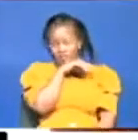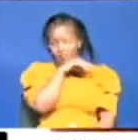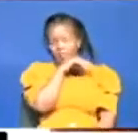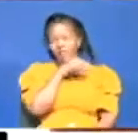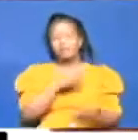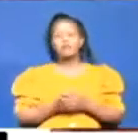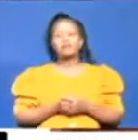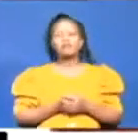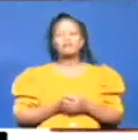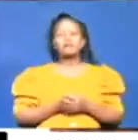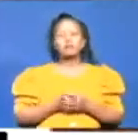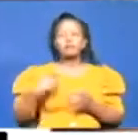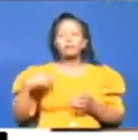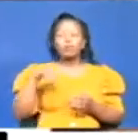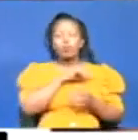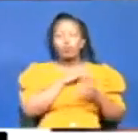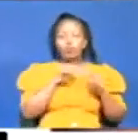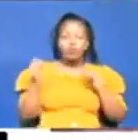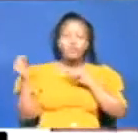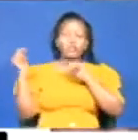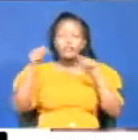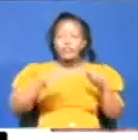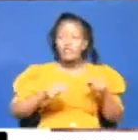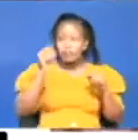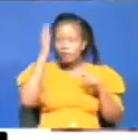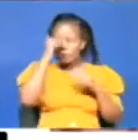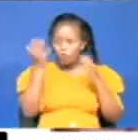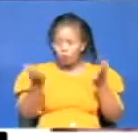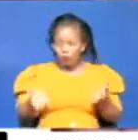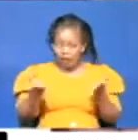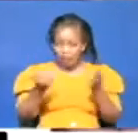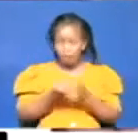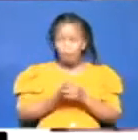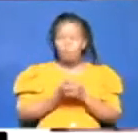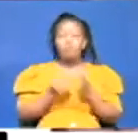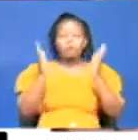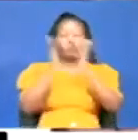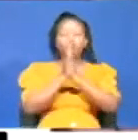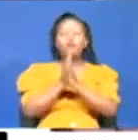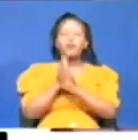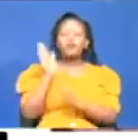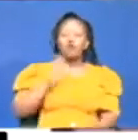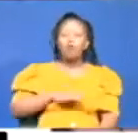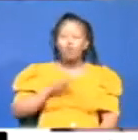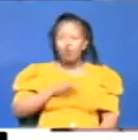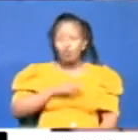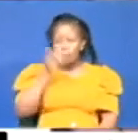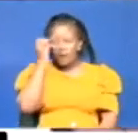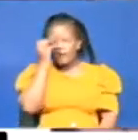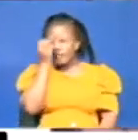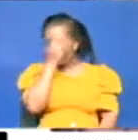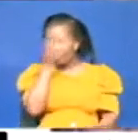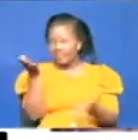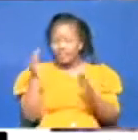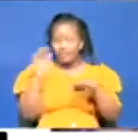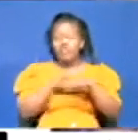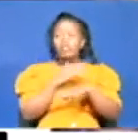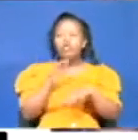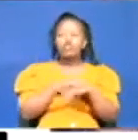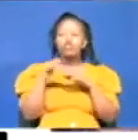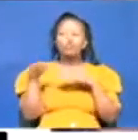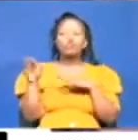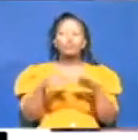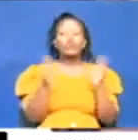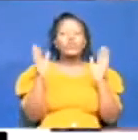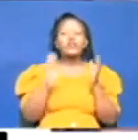Odinga. We are here to dedicate Martha in the Kikuyu way and then